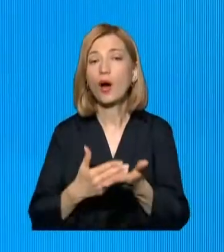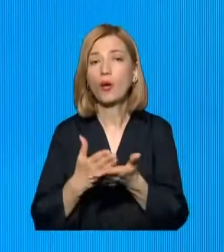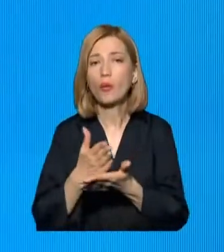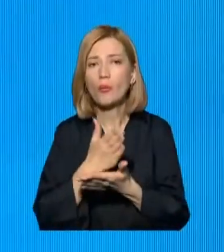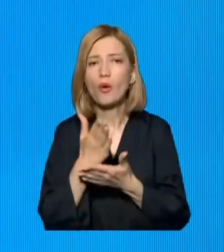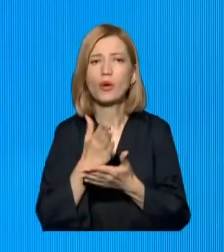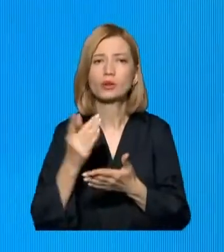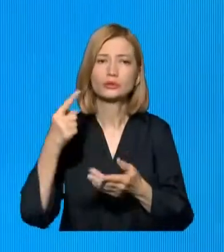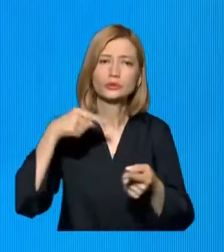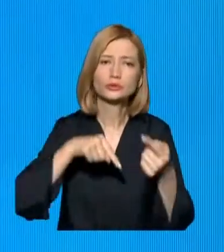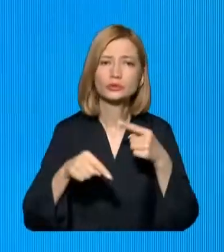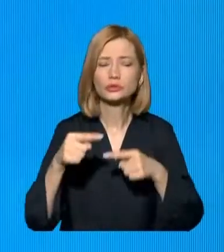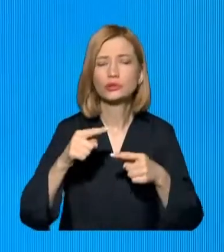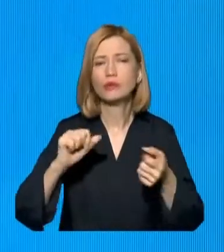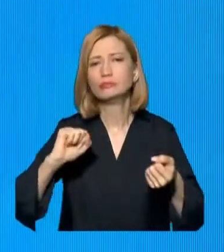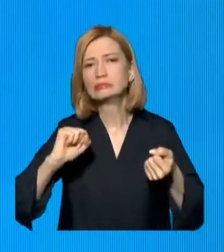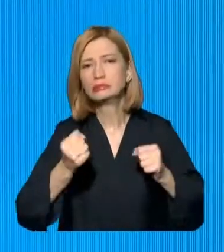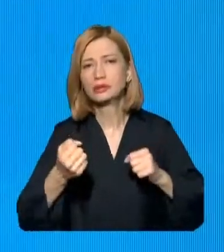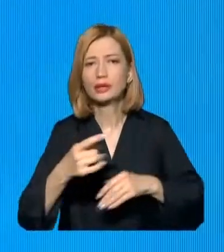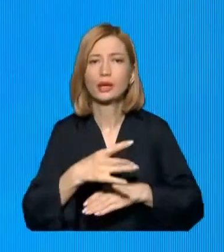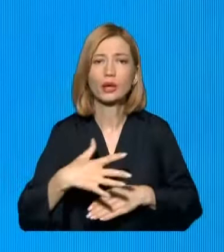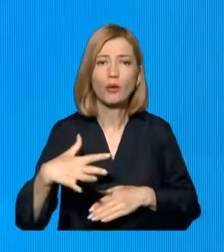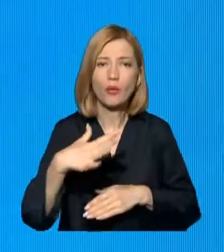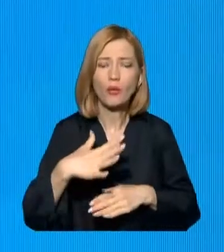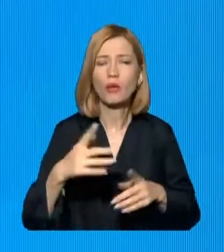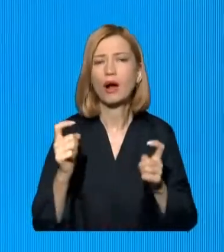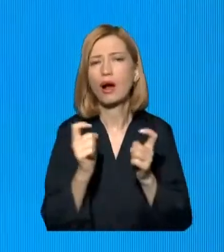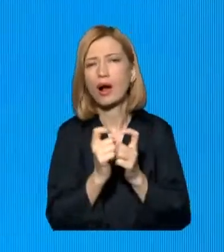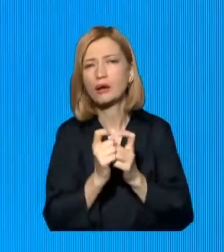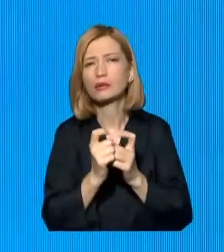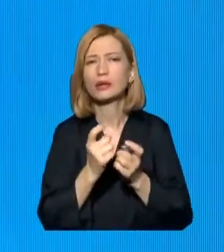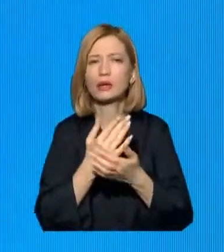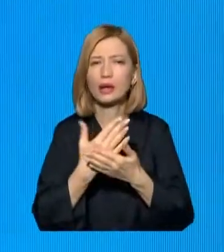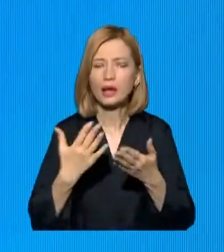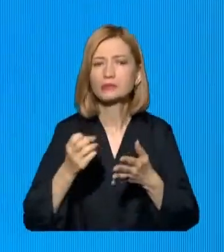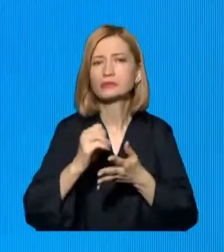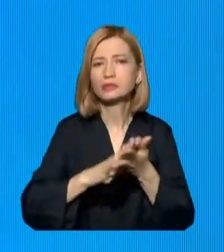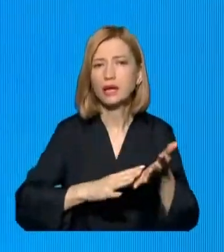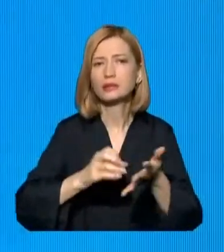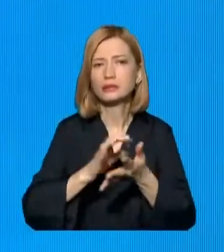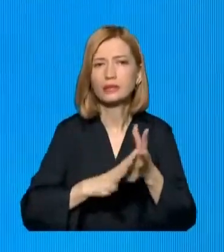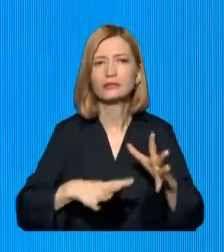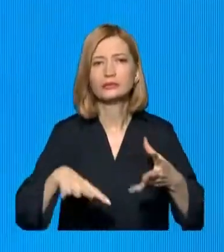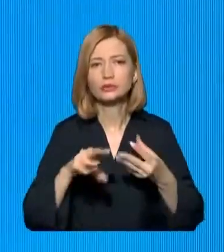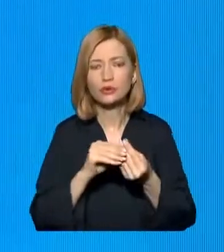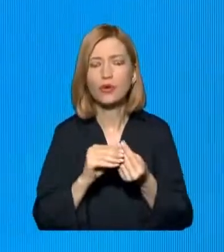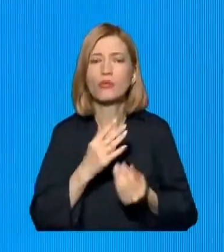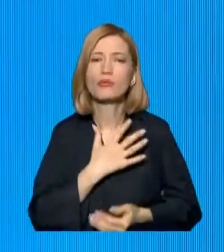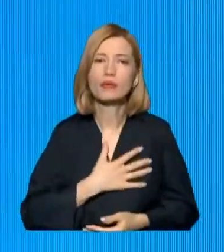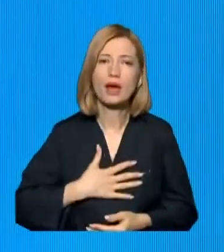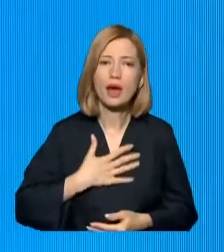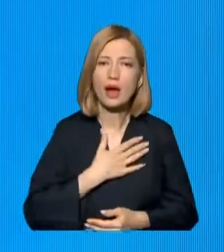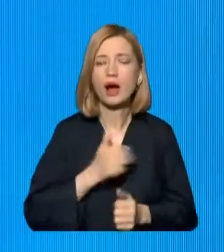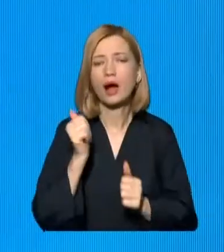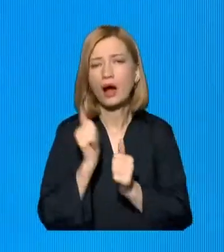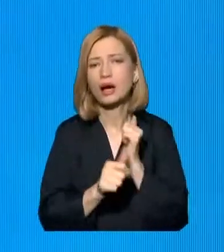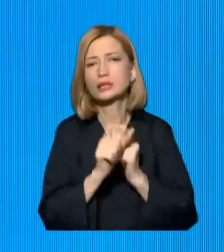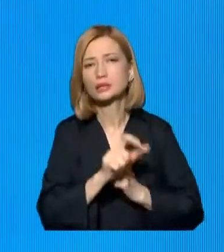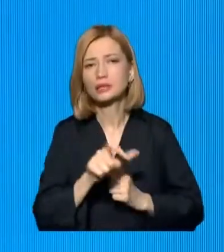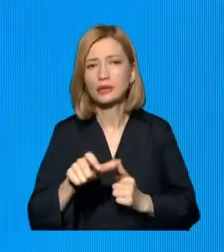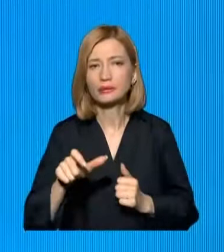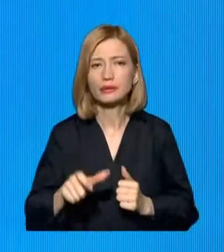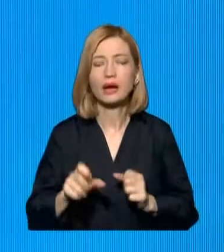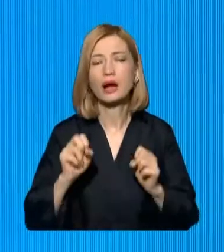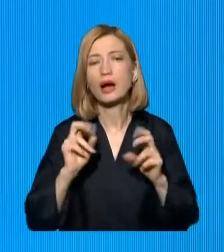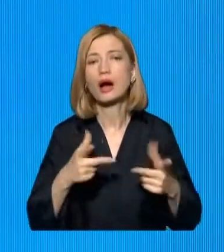Геополитическая напряженность в регионе растет, конфликты продолжают эскалировать, и все это не может волновать каждого из нас. К